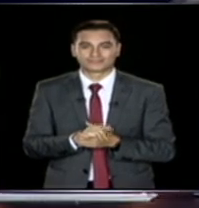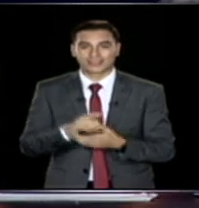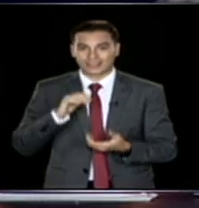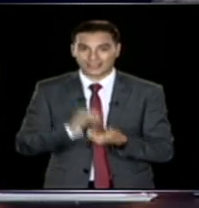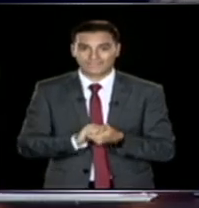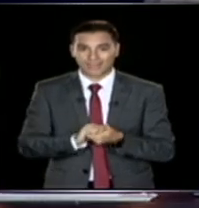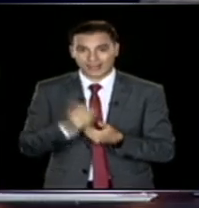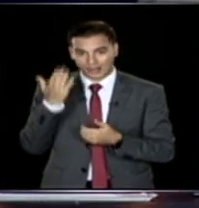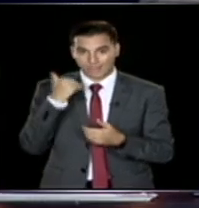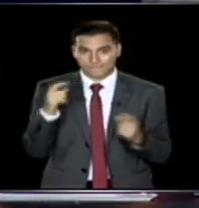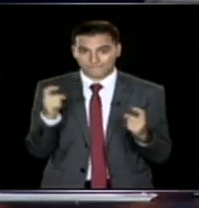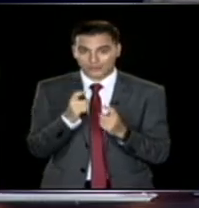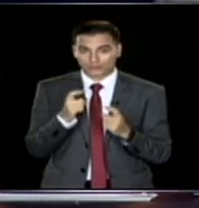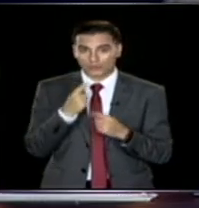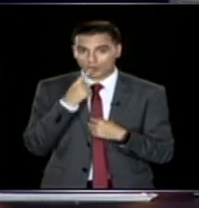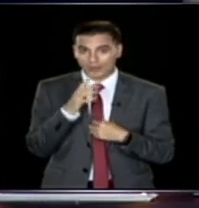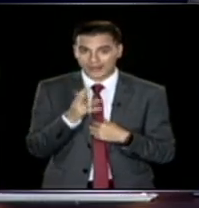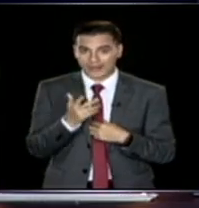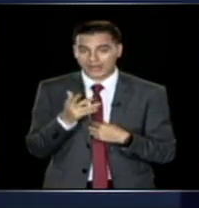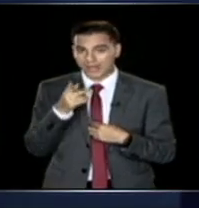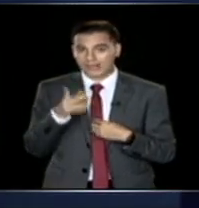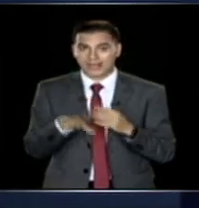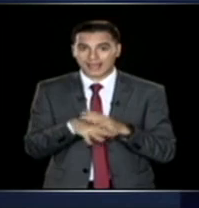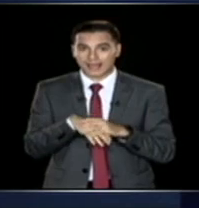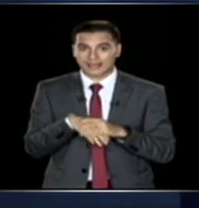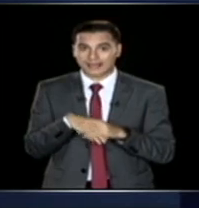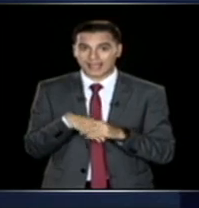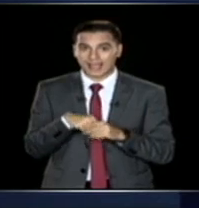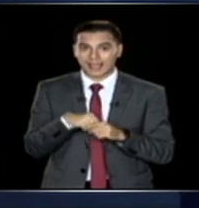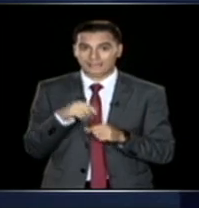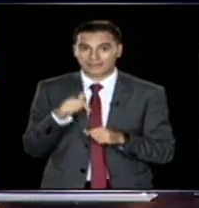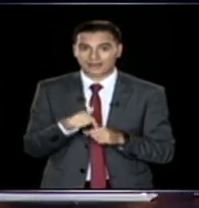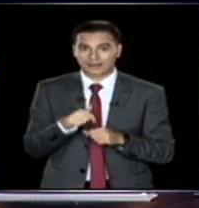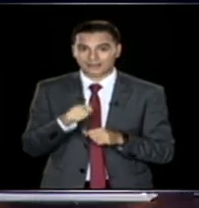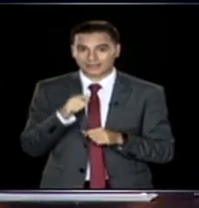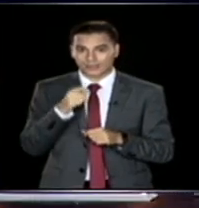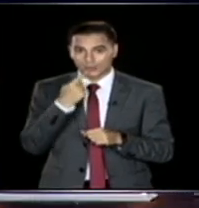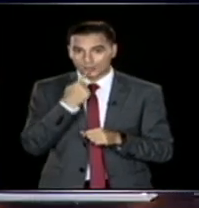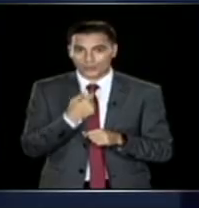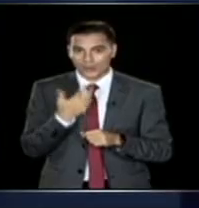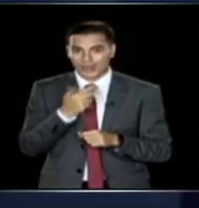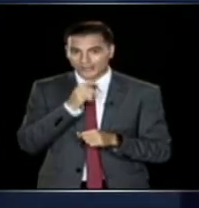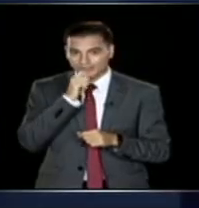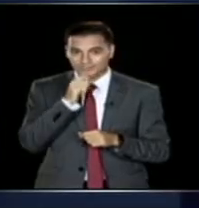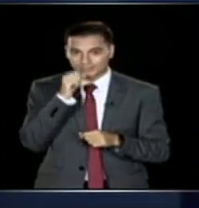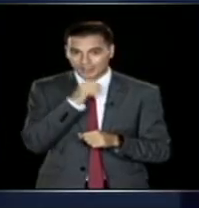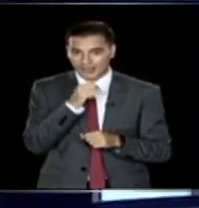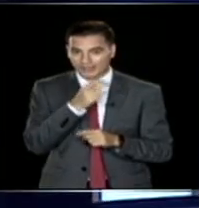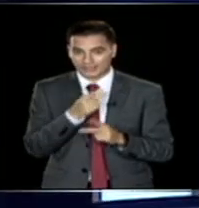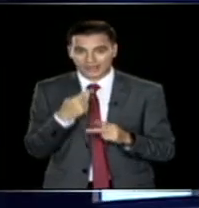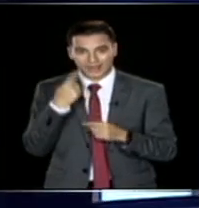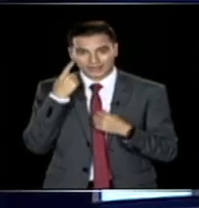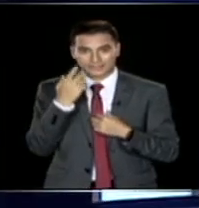اتفقنا الماتش اللي فات ان انت هتقدمي لنا حاجه الماتش ده. وانا قد الاتفاق. وانت قد الاتفاق وانا